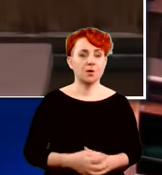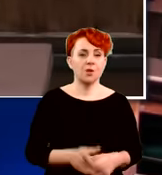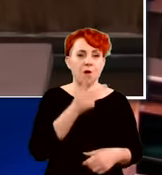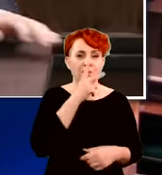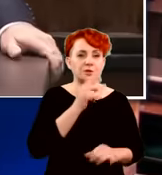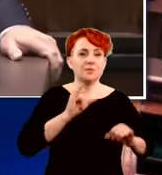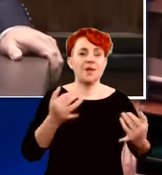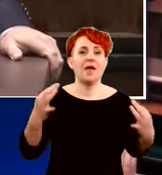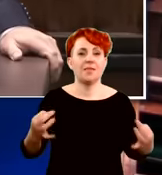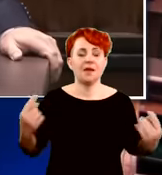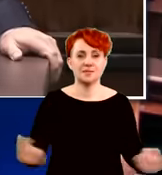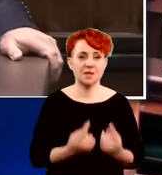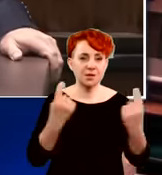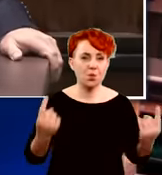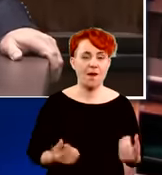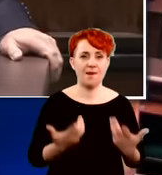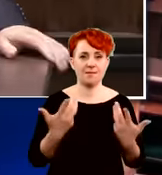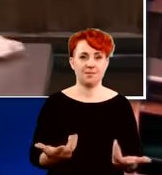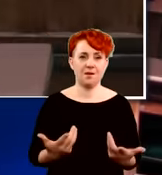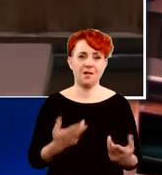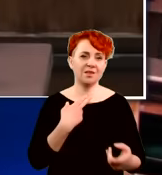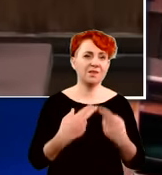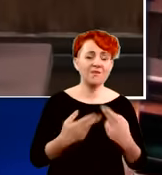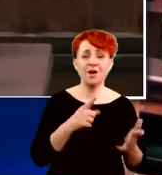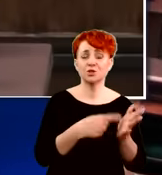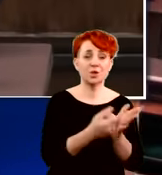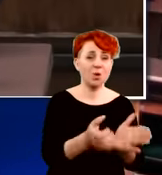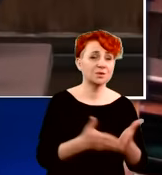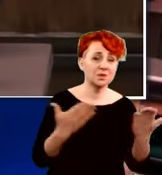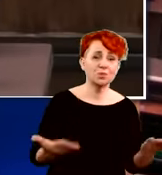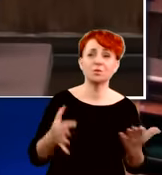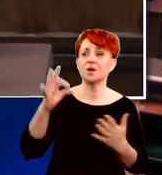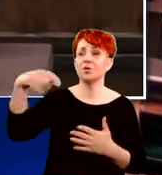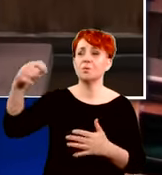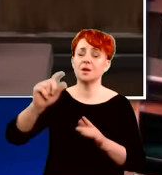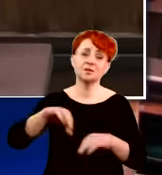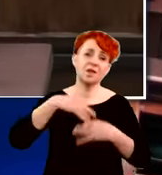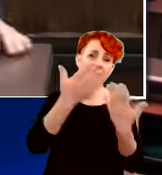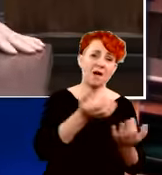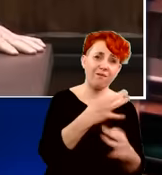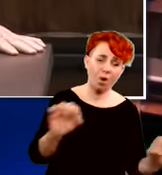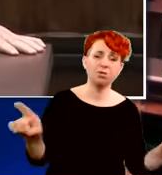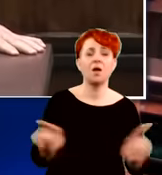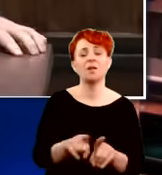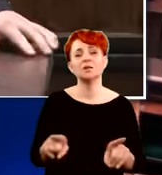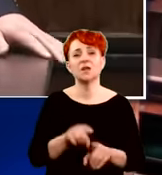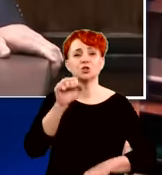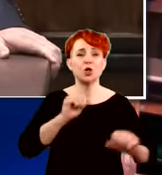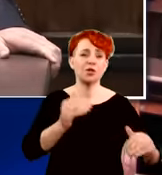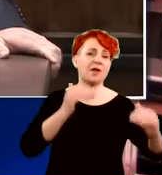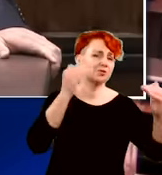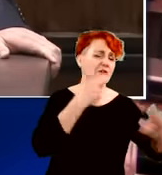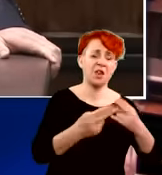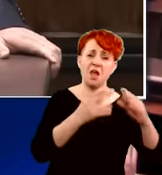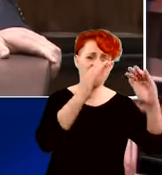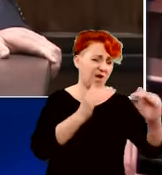się znaleźliśmy, czyli nieważne jest konstytucja i akt łaski prezydenta, nieważne są także decyzje Sądu Najwyższego. Ważne jest to, co